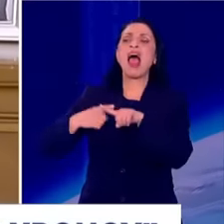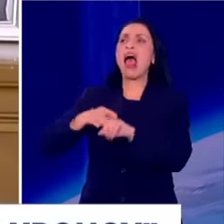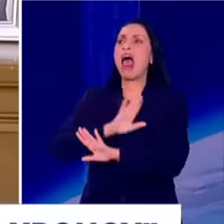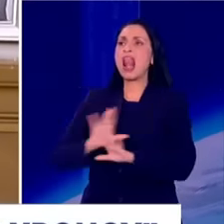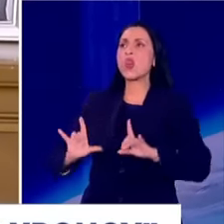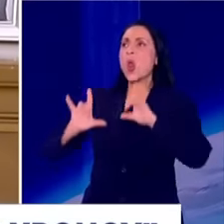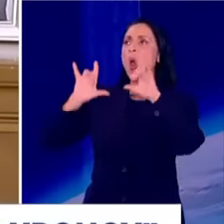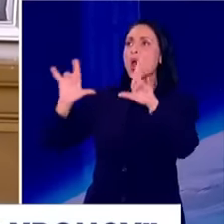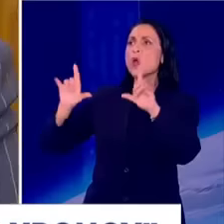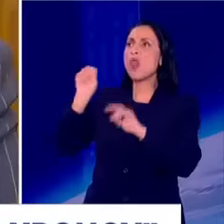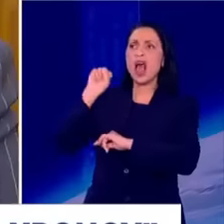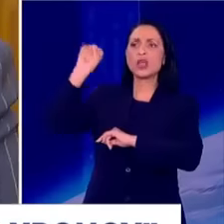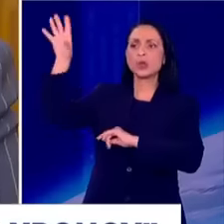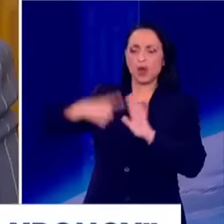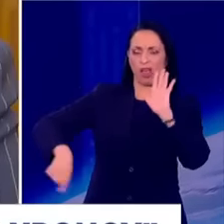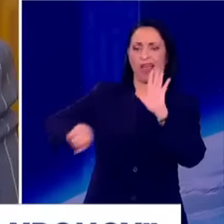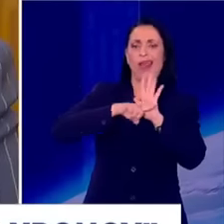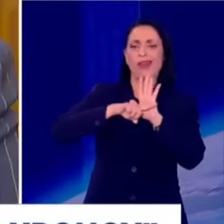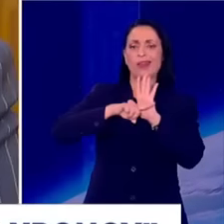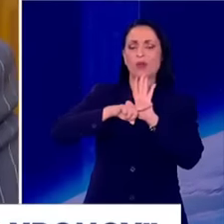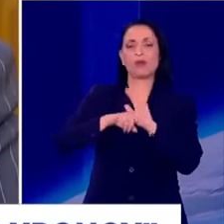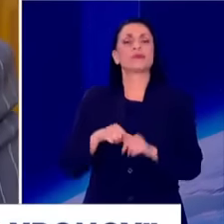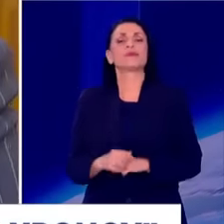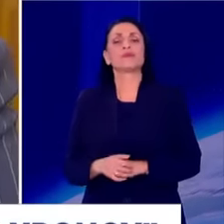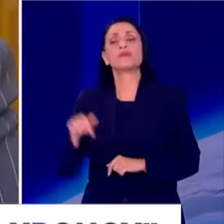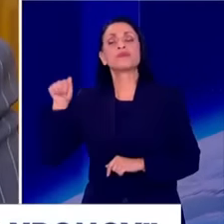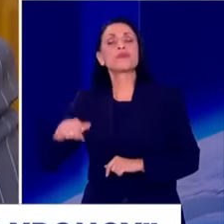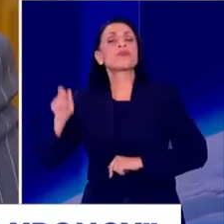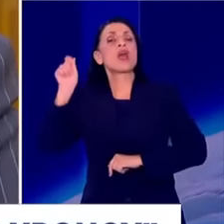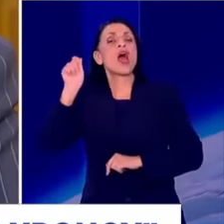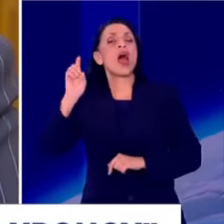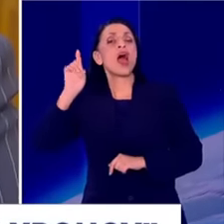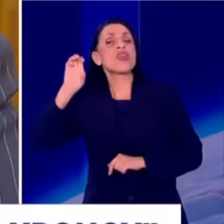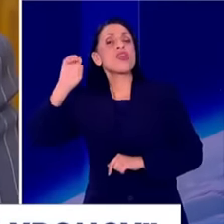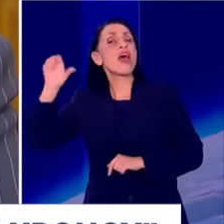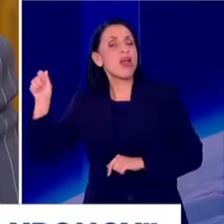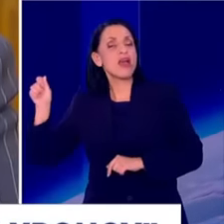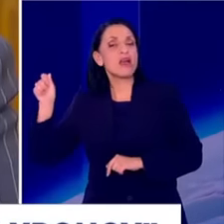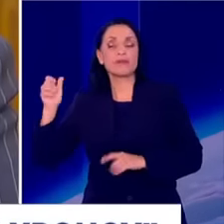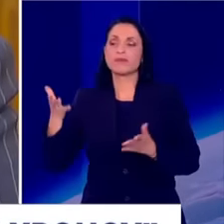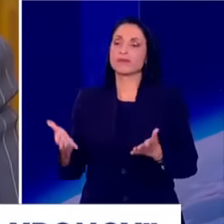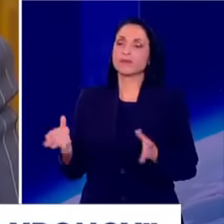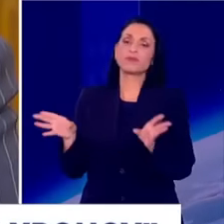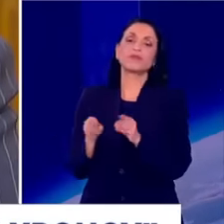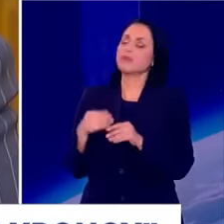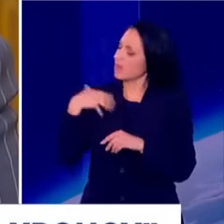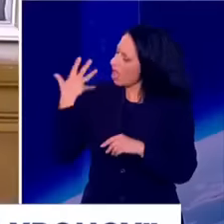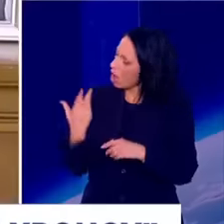απόλυτο συντονισμό θα έλεγα. Εδώ πέρα. Ο δεν έχει πάρει απαντήσεις. Σε απόλυτο... Τώρα η ΕΒΕ. Ας τα λύσει αυτά. Μην σας σεβαστούμε.